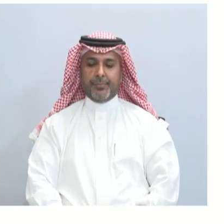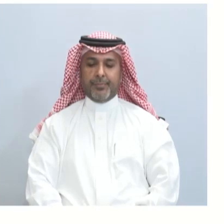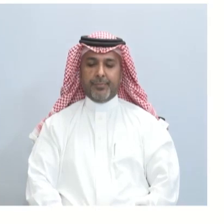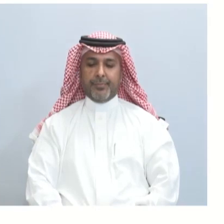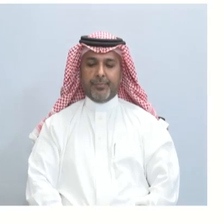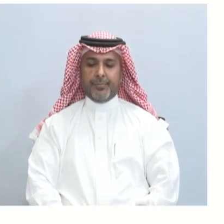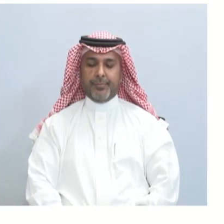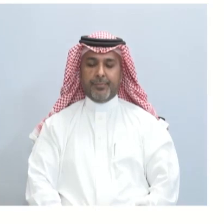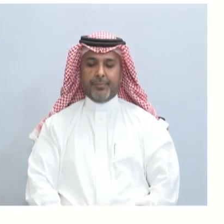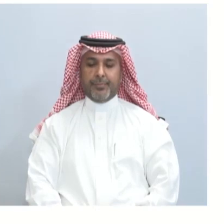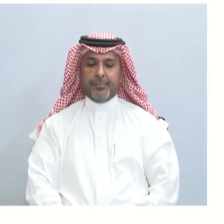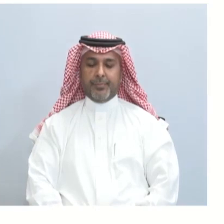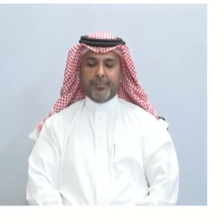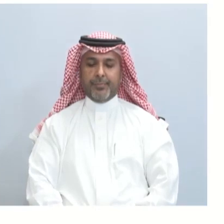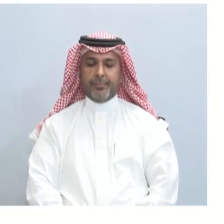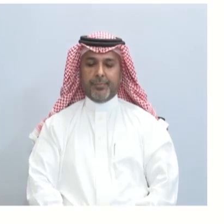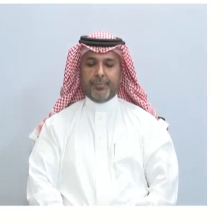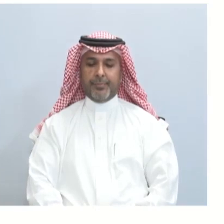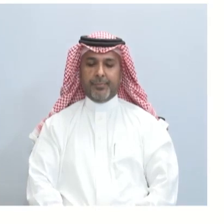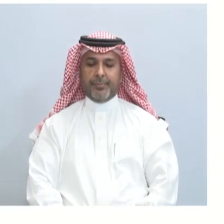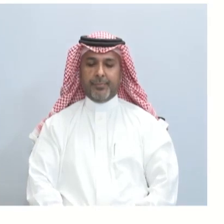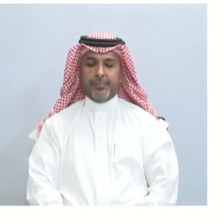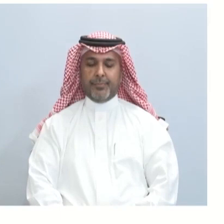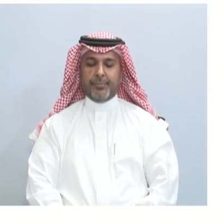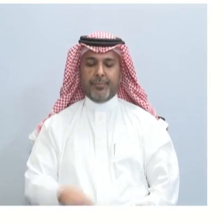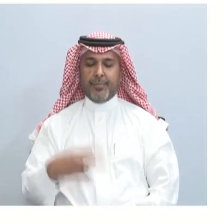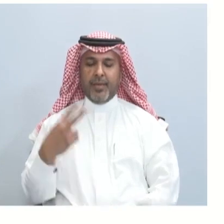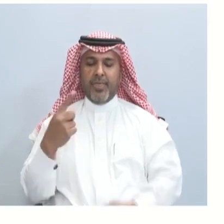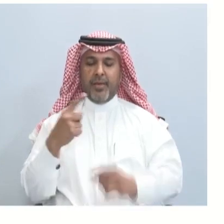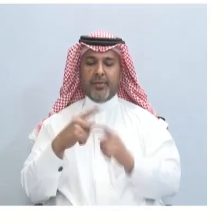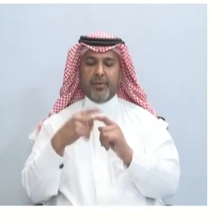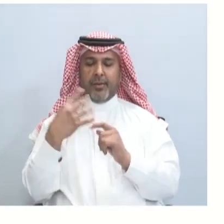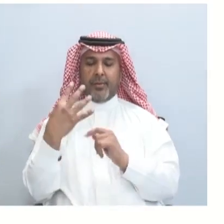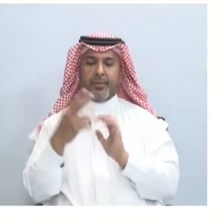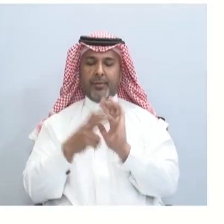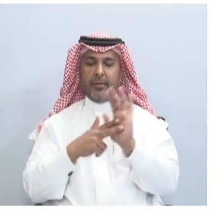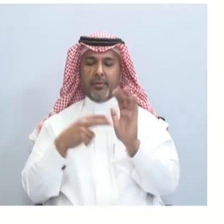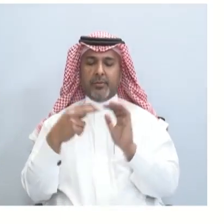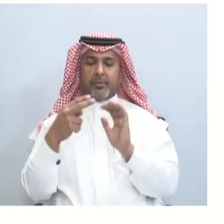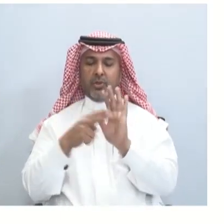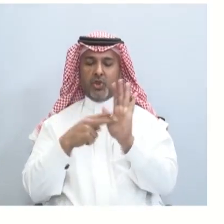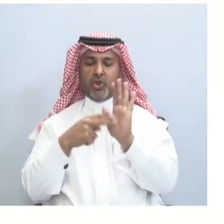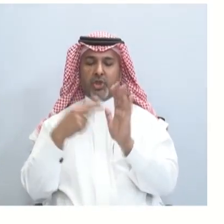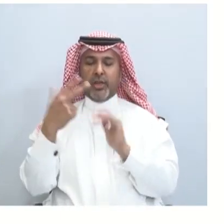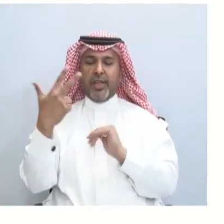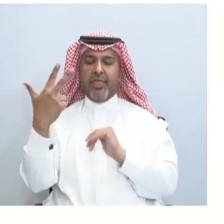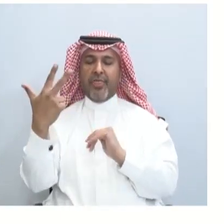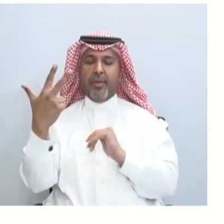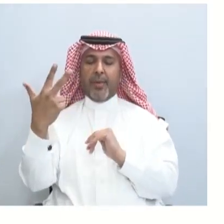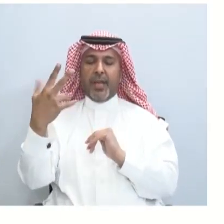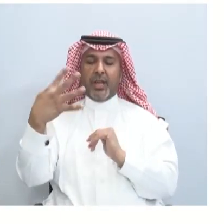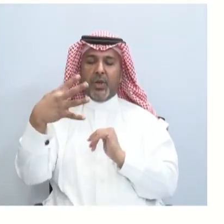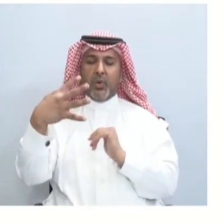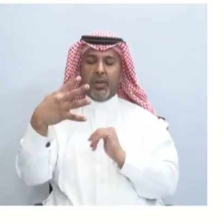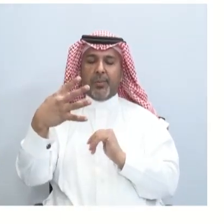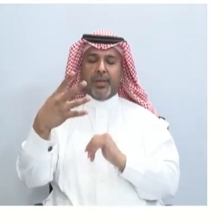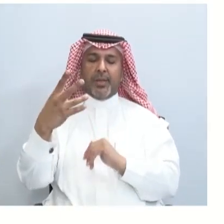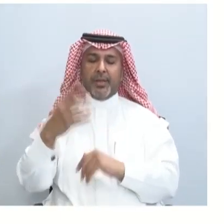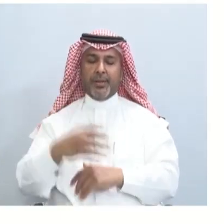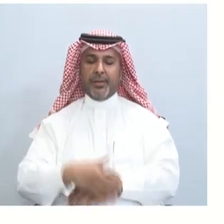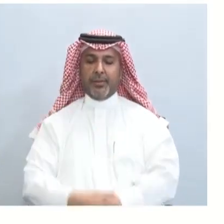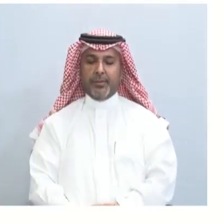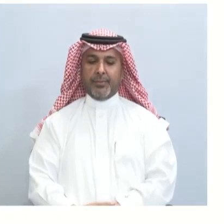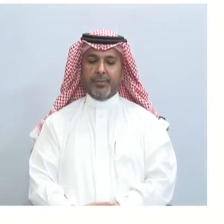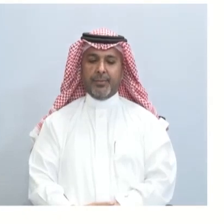العرض الطول في العرض الطول 12 والعرض اربعه ما هو حاصل ضرب 12 في اربعه